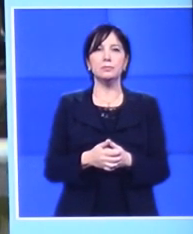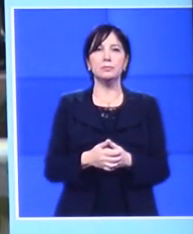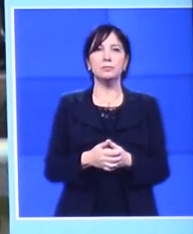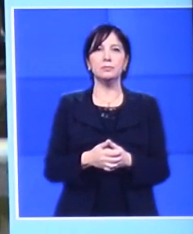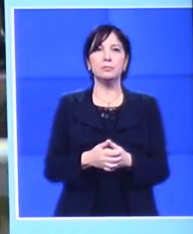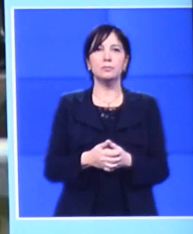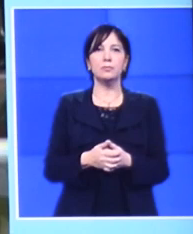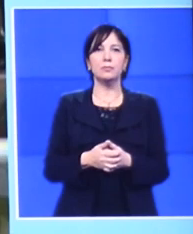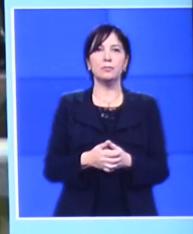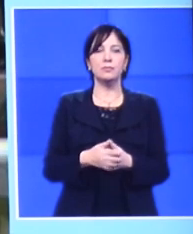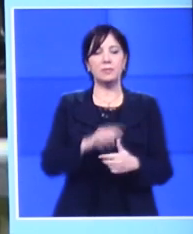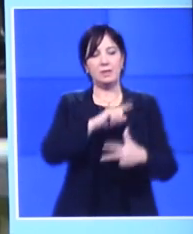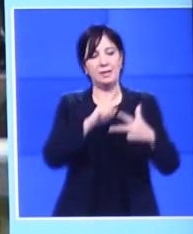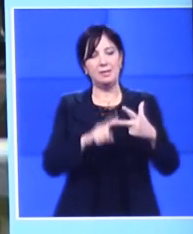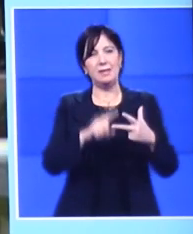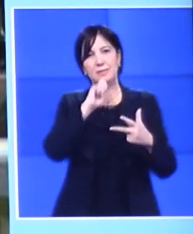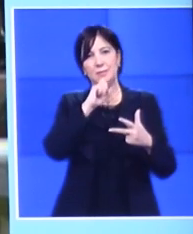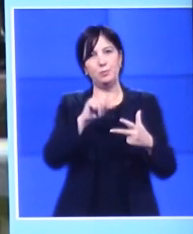Terza tragedia,